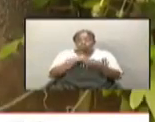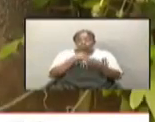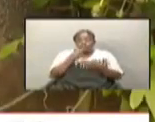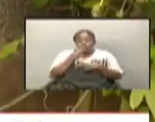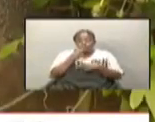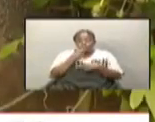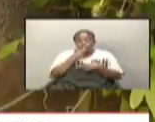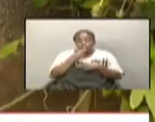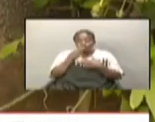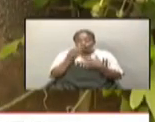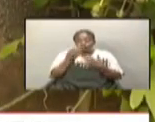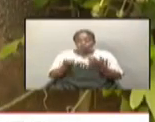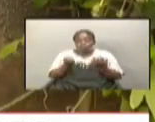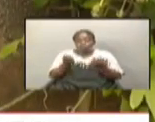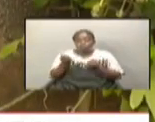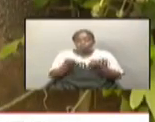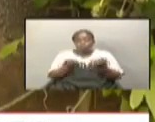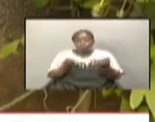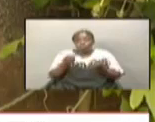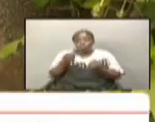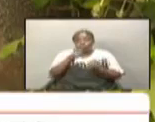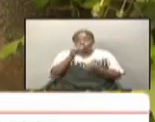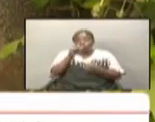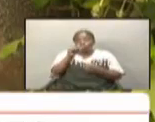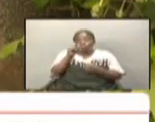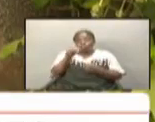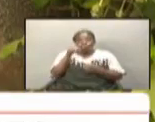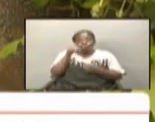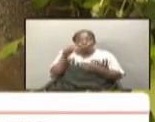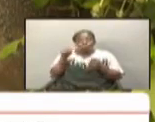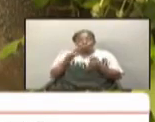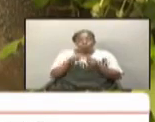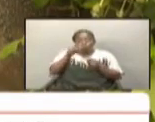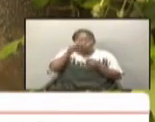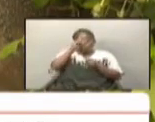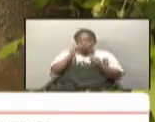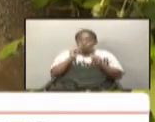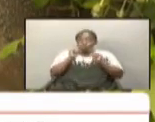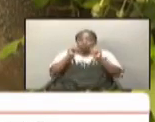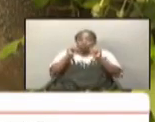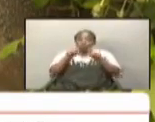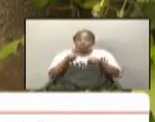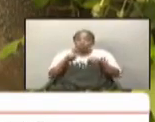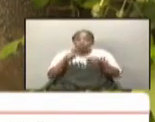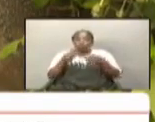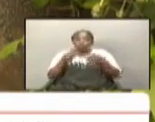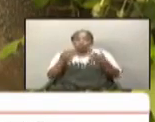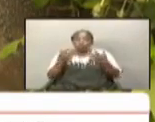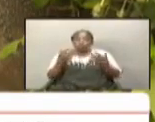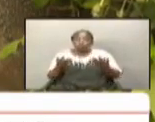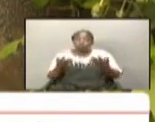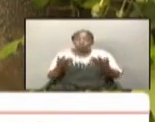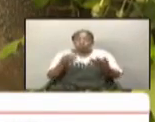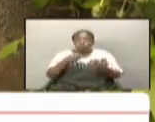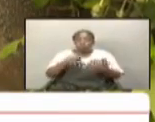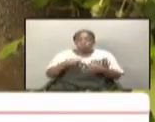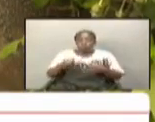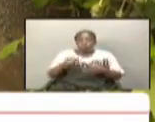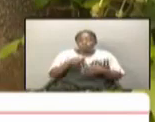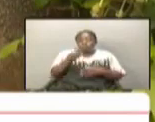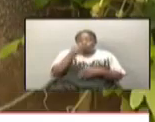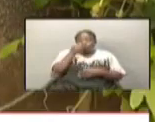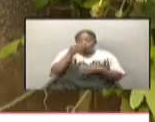Omukayidye ne motoka ne gramophone ekyalo kyona kyona kyekunge kiyidde abateere ku bembe bakine bali